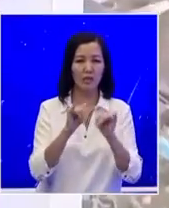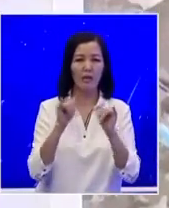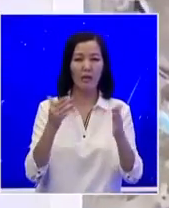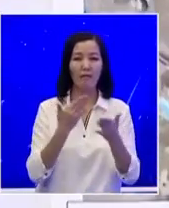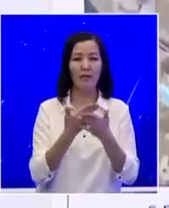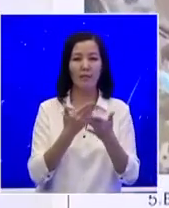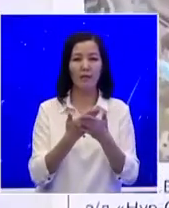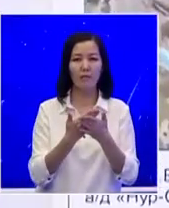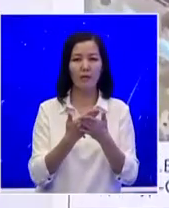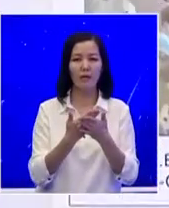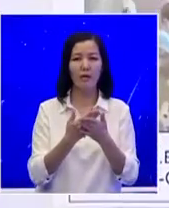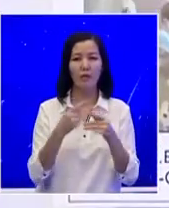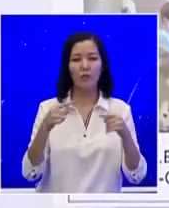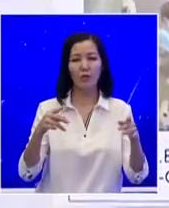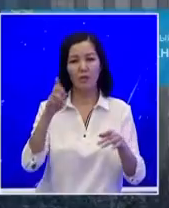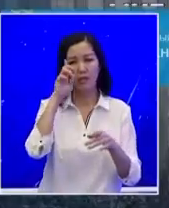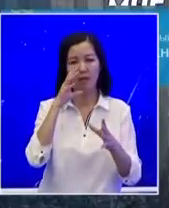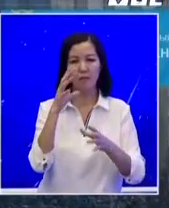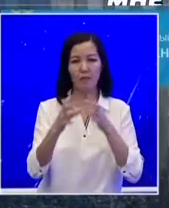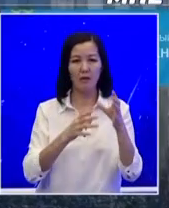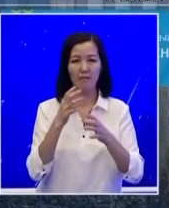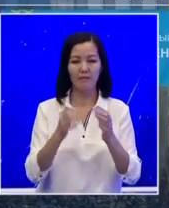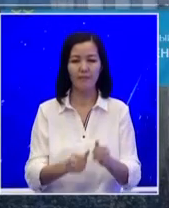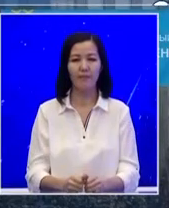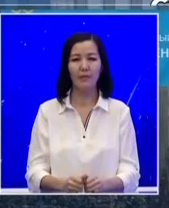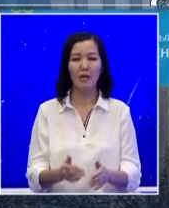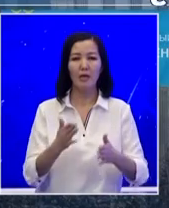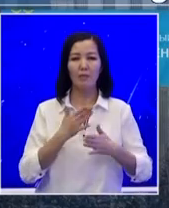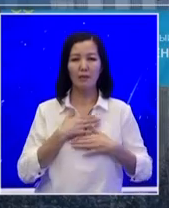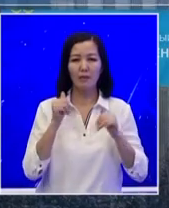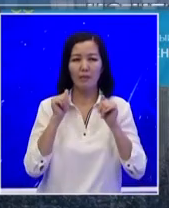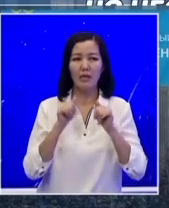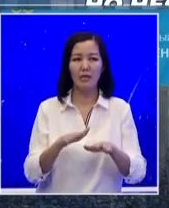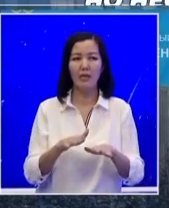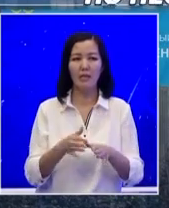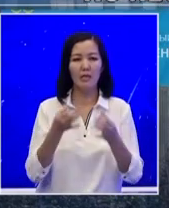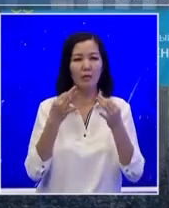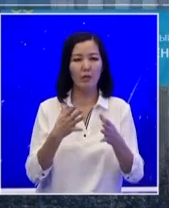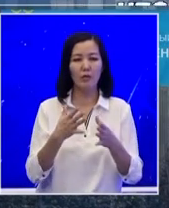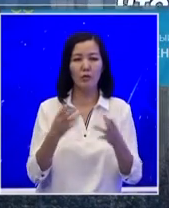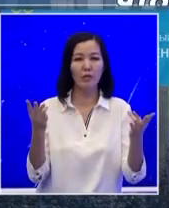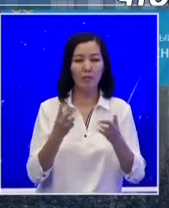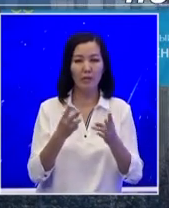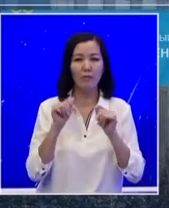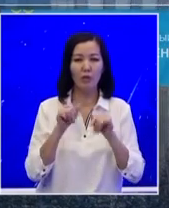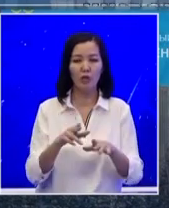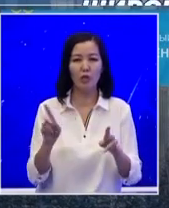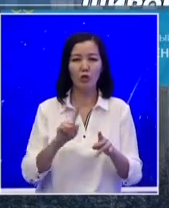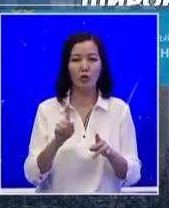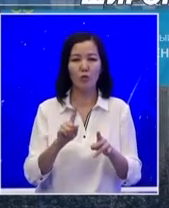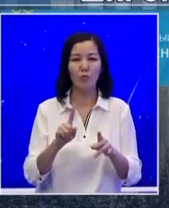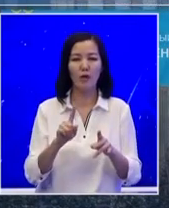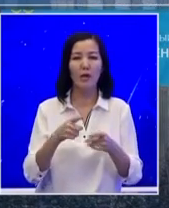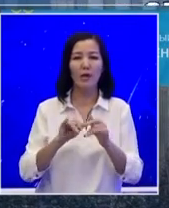например, в ряде стран мира. Мне пришлось принять столь непростое, но необходимое решение, чтобы